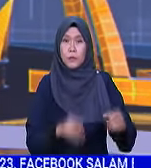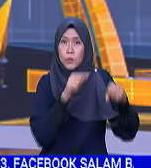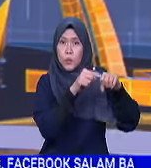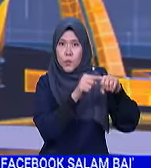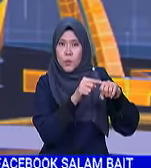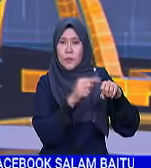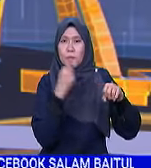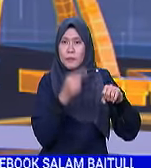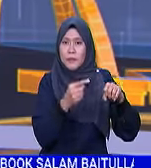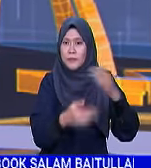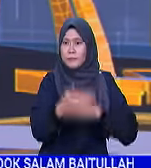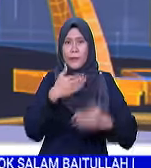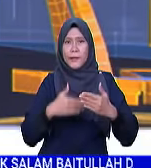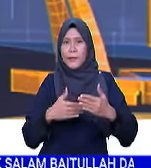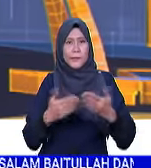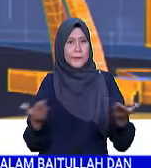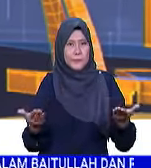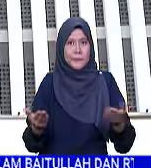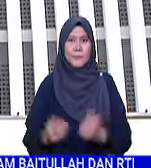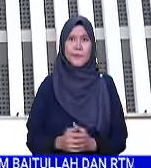membuat pengakuan sebaliknya.